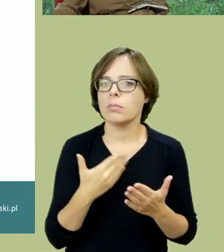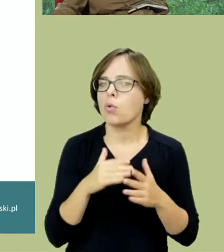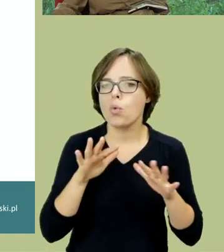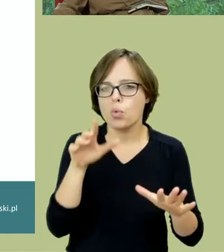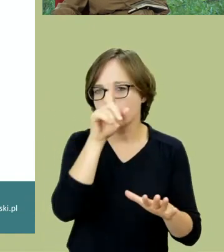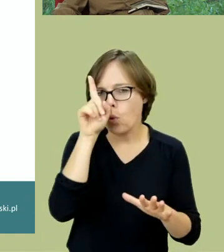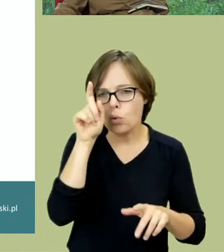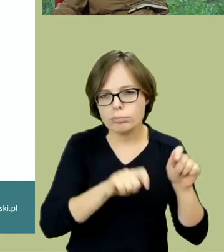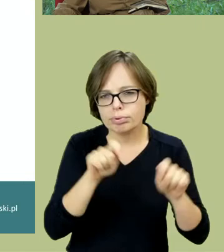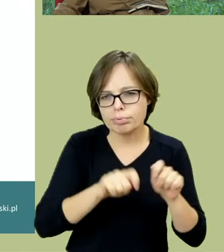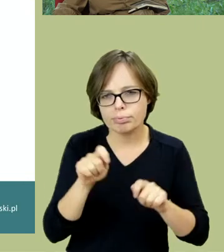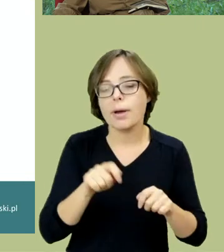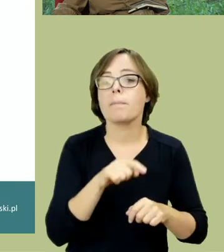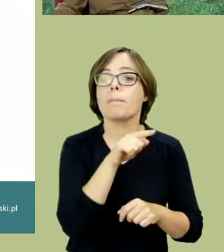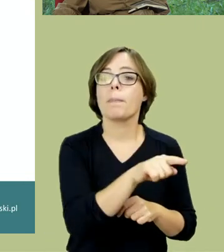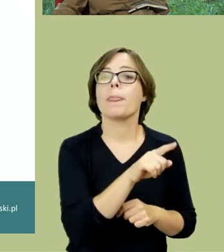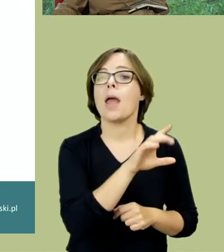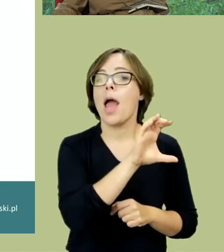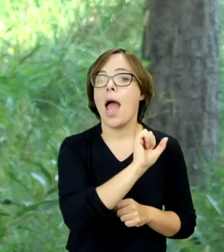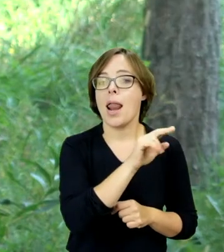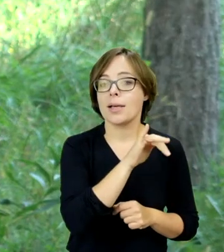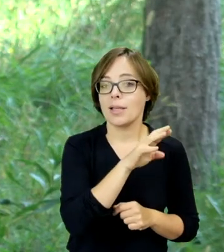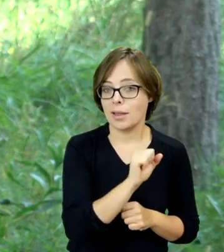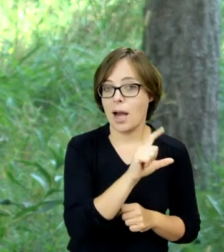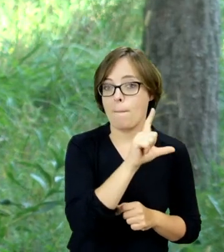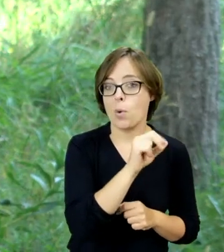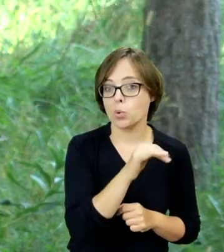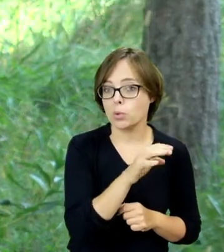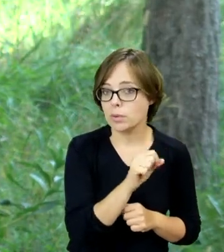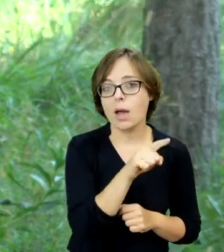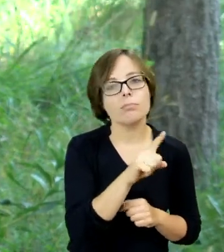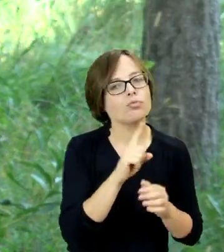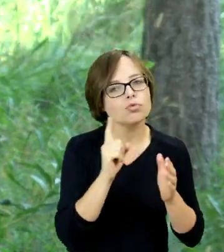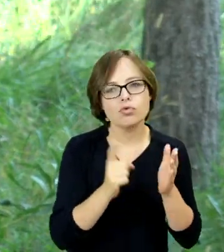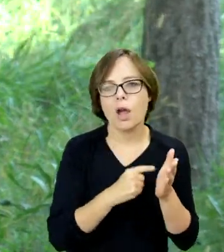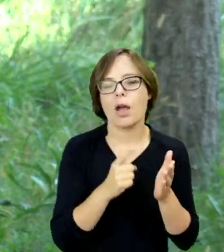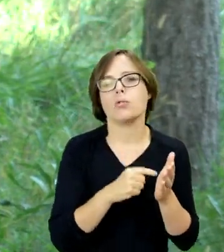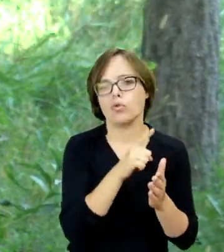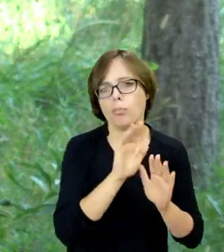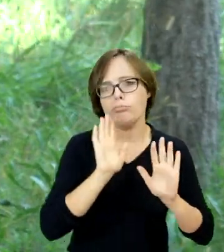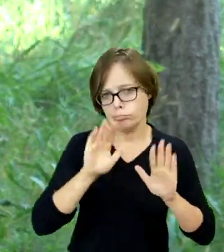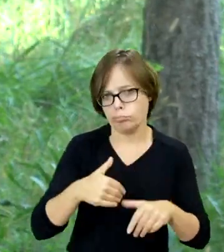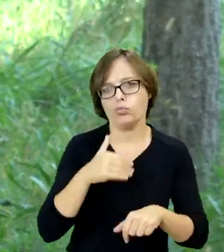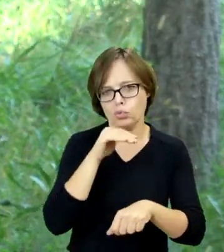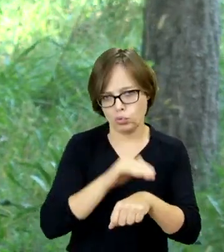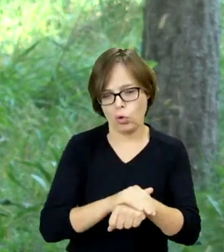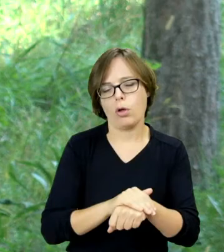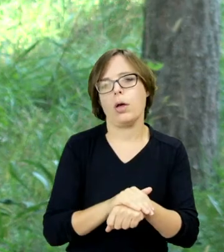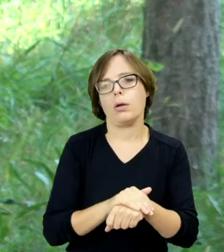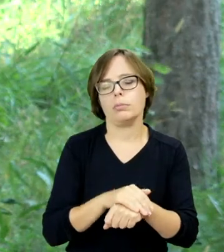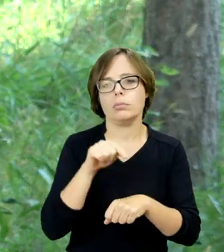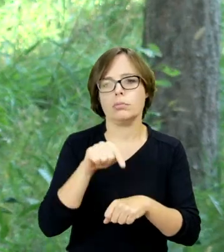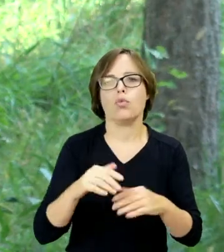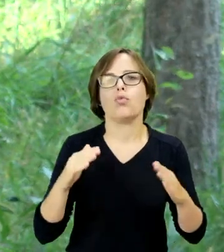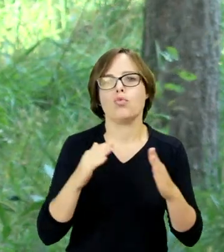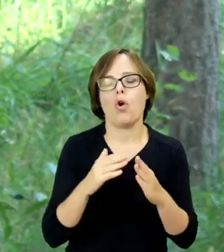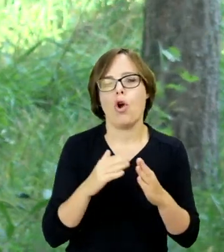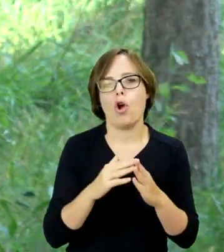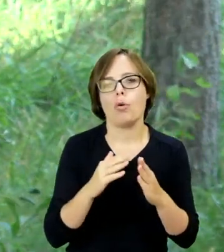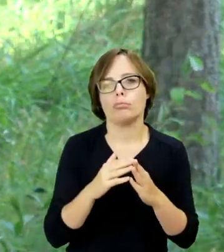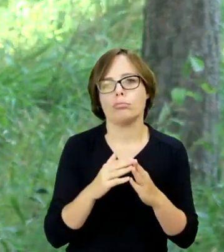A Aleksandra Piłsudska bardzo często wyrażała zgodę, aby ten dom,